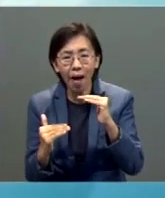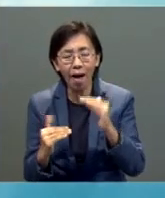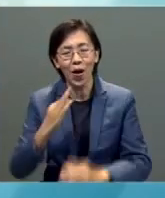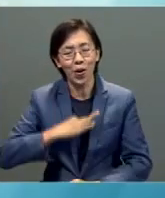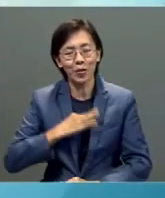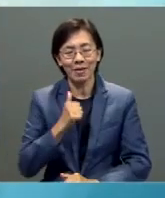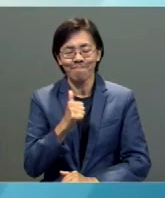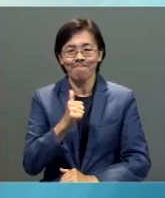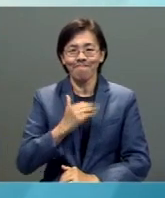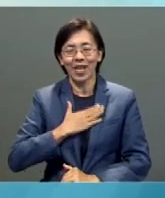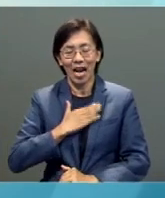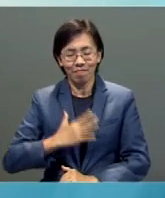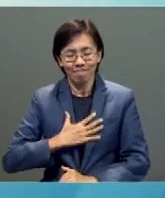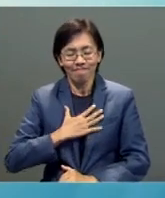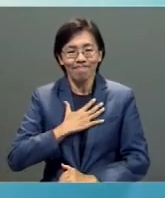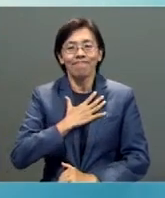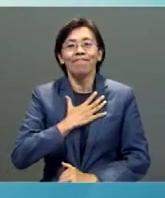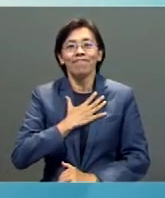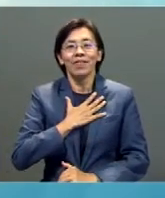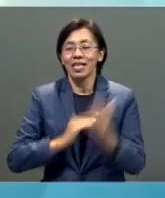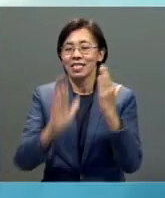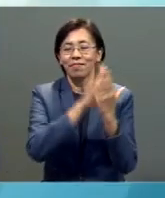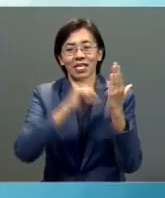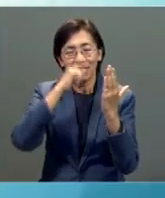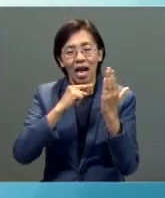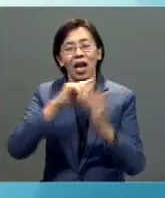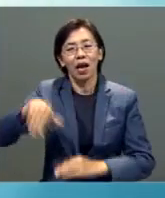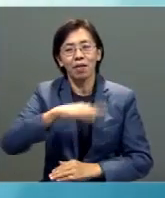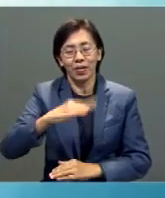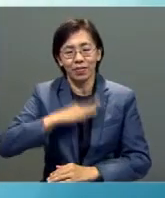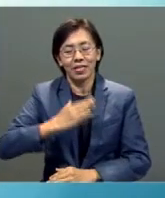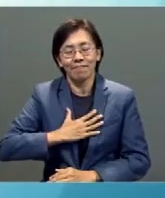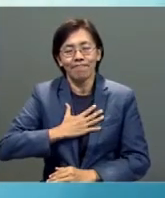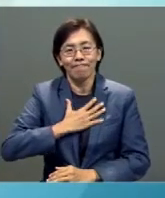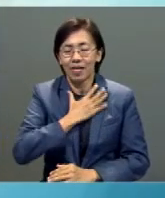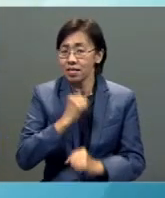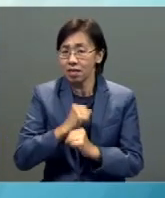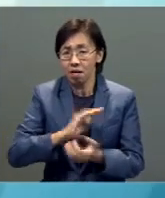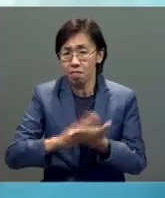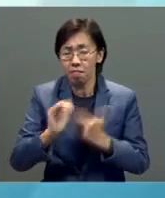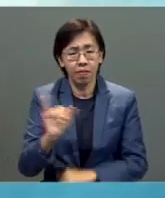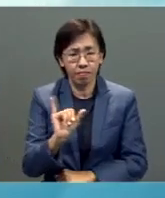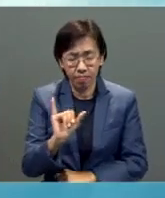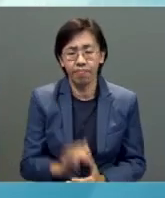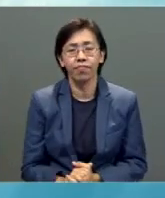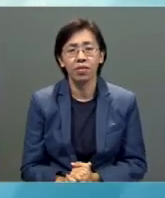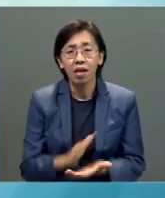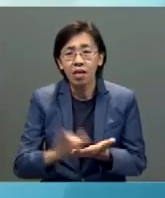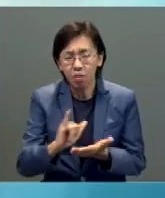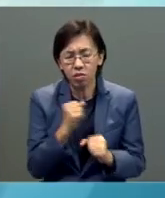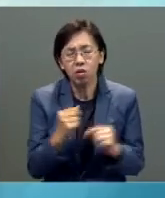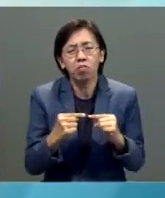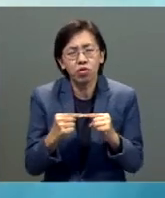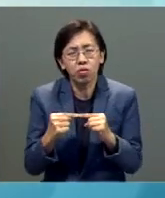ำเร็จที่เราจะต้องภาคภูมิใจกันทั้งประเทศแต่ยังไม่เสร็จสิ้นครับภารกิจนี้ยังทอดยาวกัน